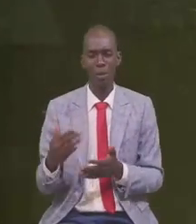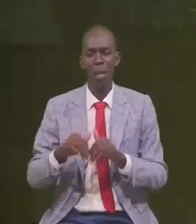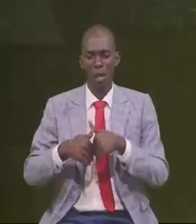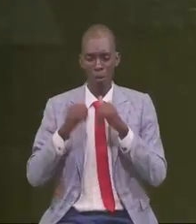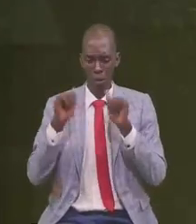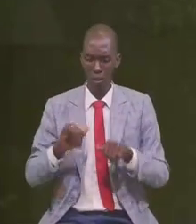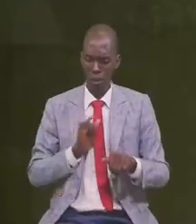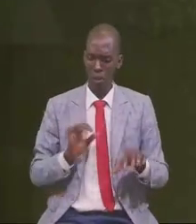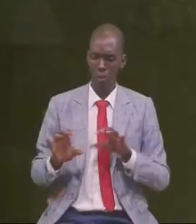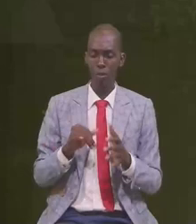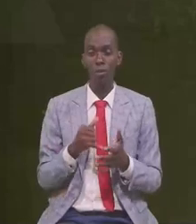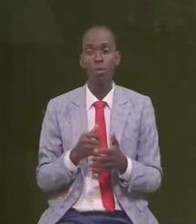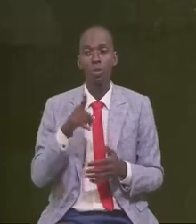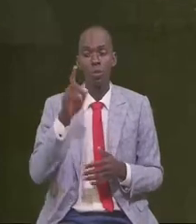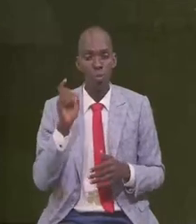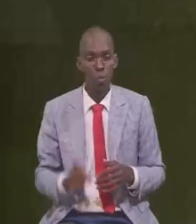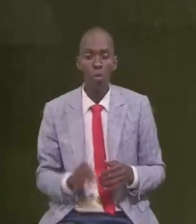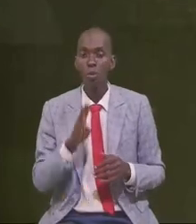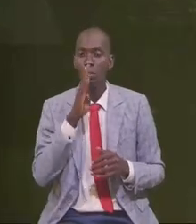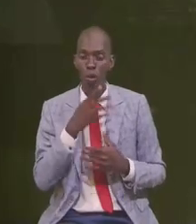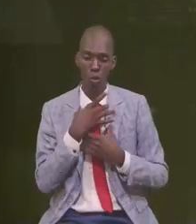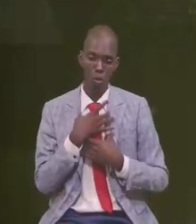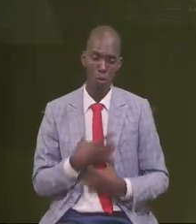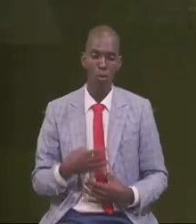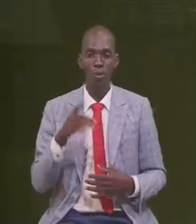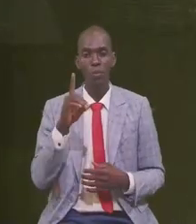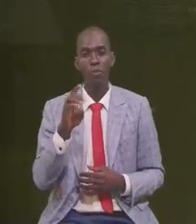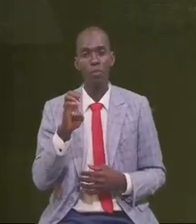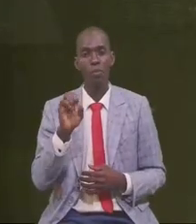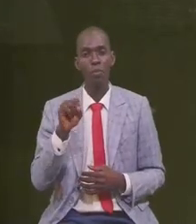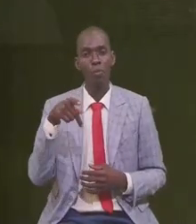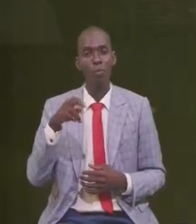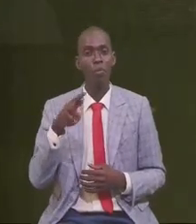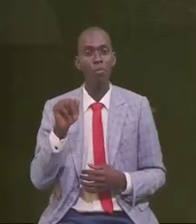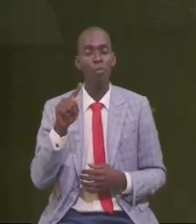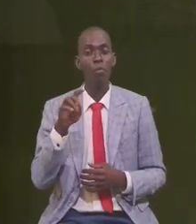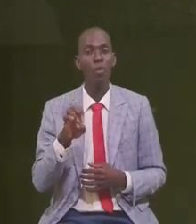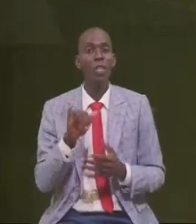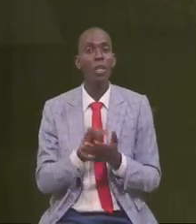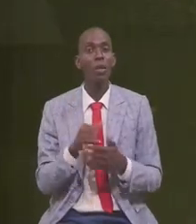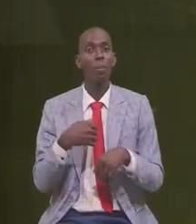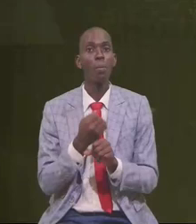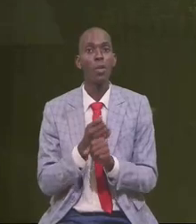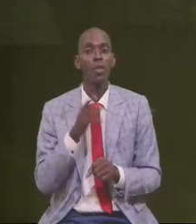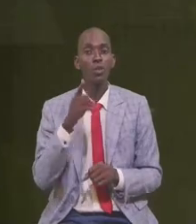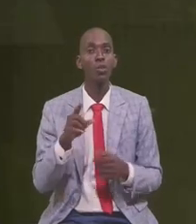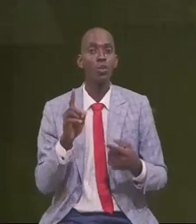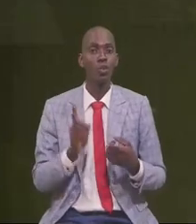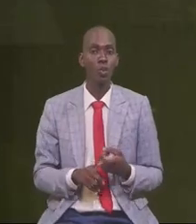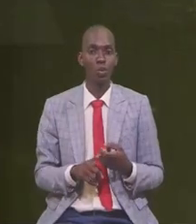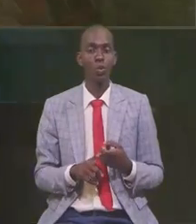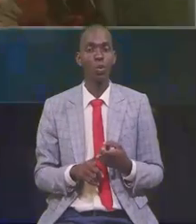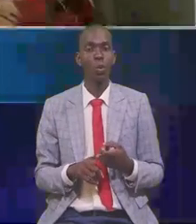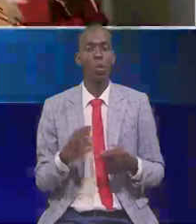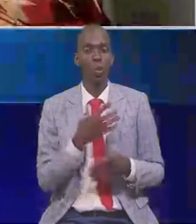Vous devez avoir la désespérance. Et c'est cette désespérance qui vous amène à dire aujourd'hui, je